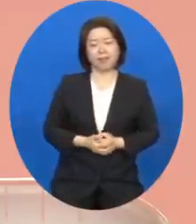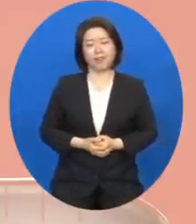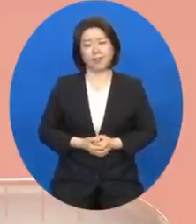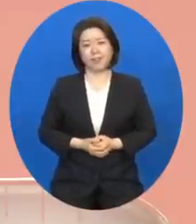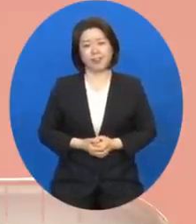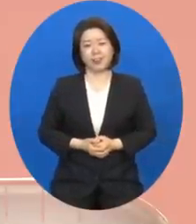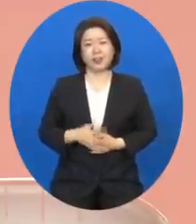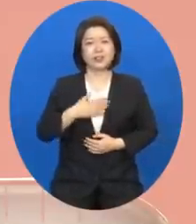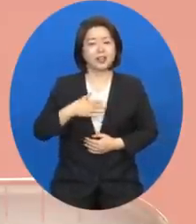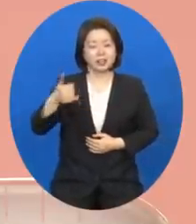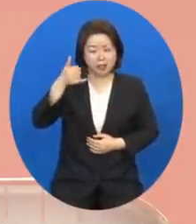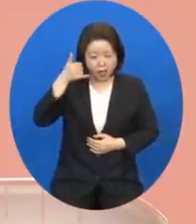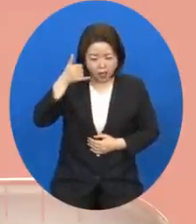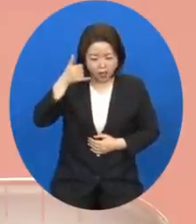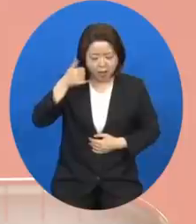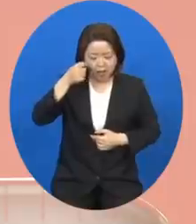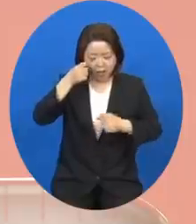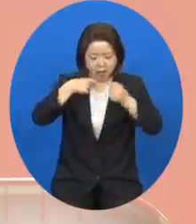전화를 받고 울었어요.